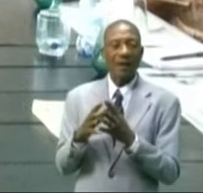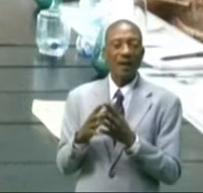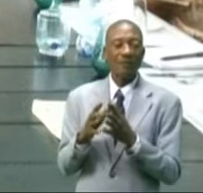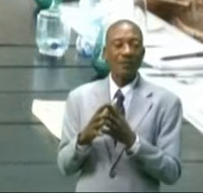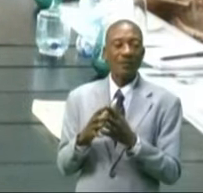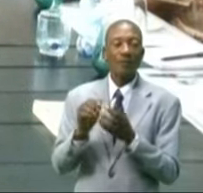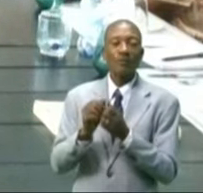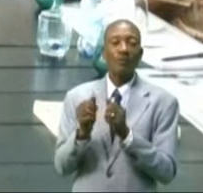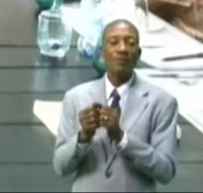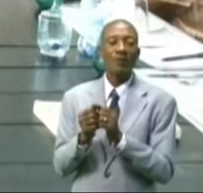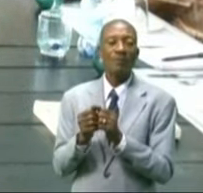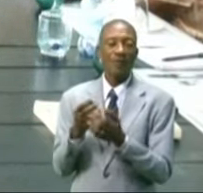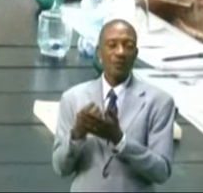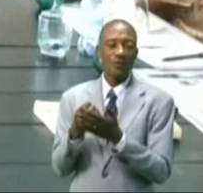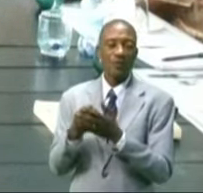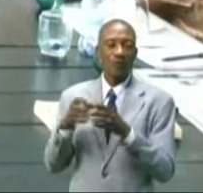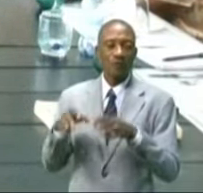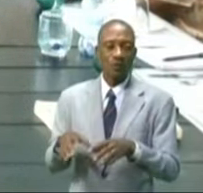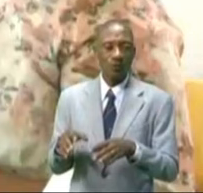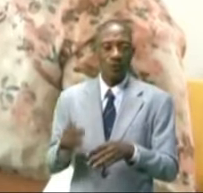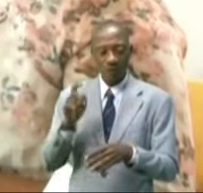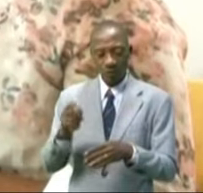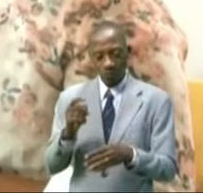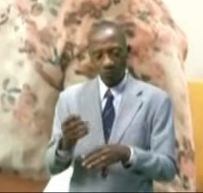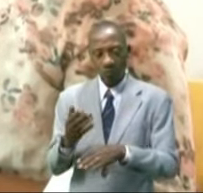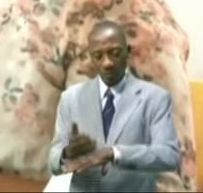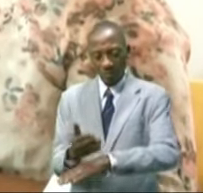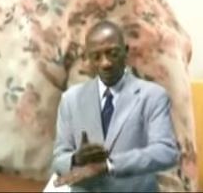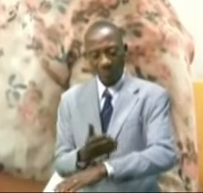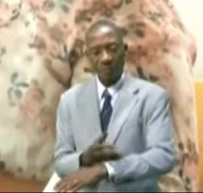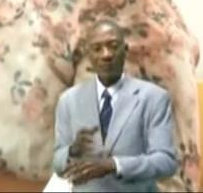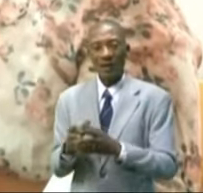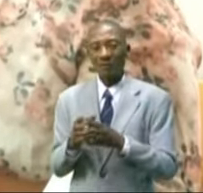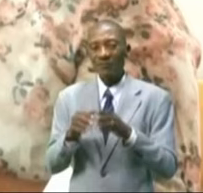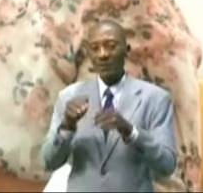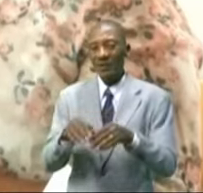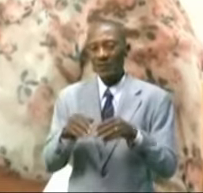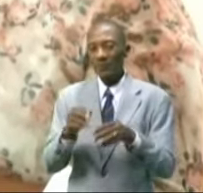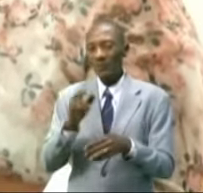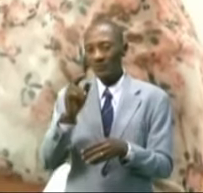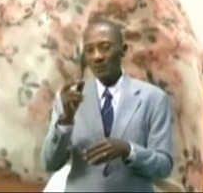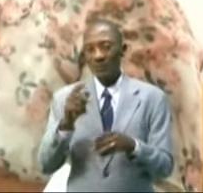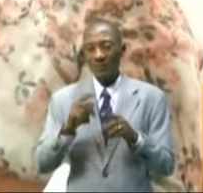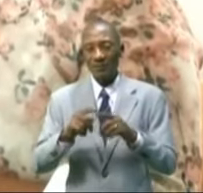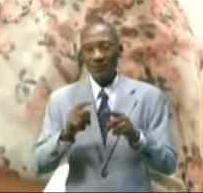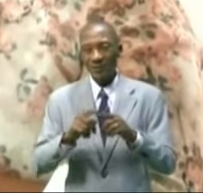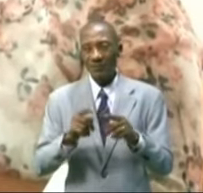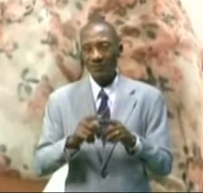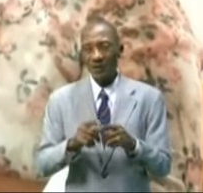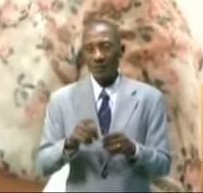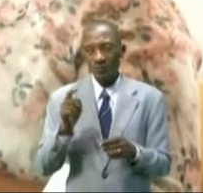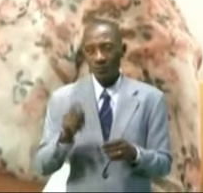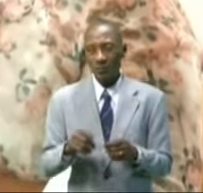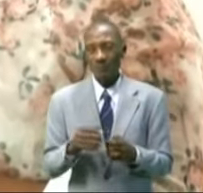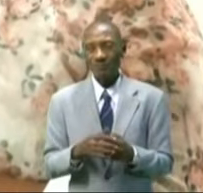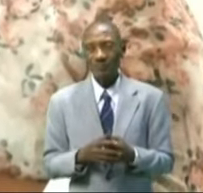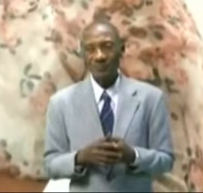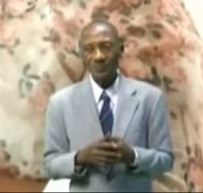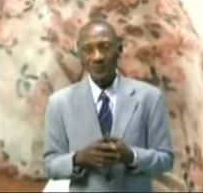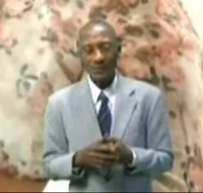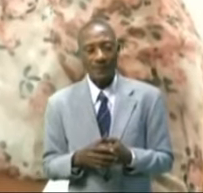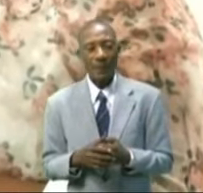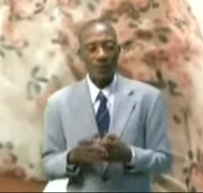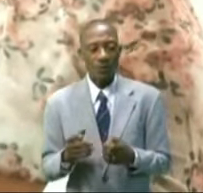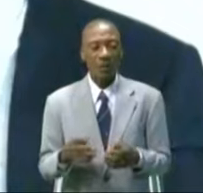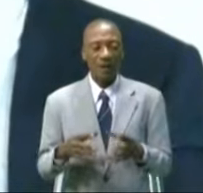l'économie congolaise par l'exploitation minière, Mireille Wetchongo, experte en mines, estime que la relance de la minière de